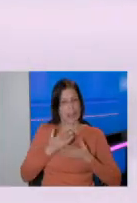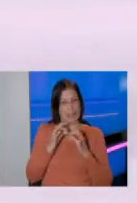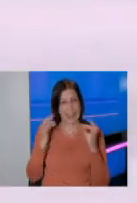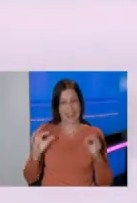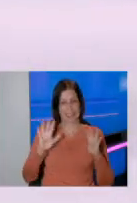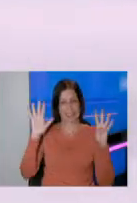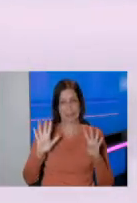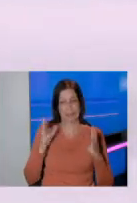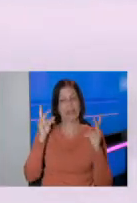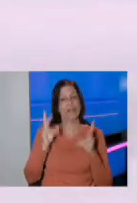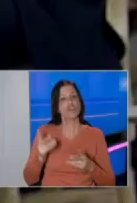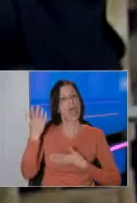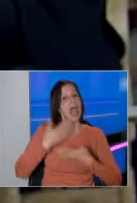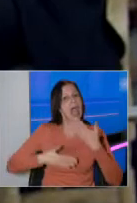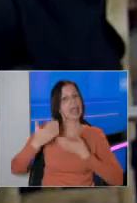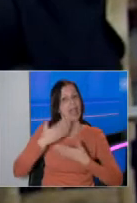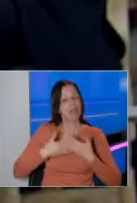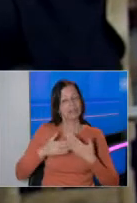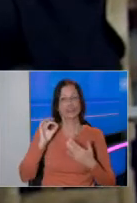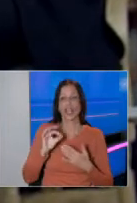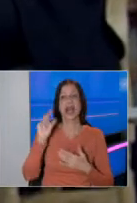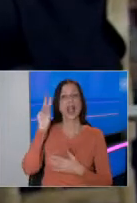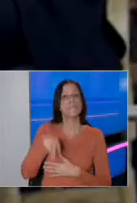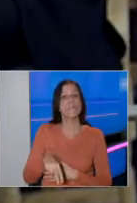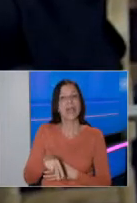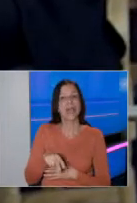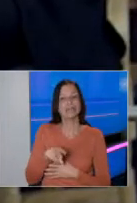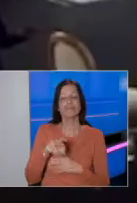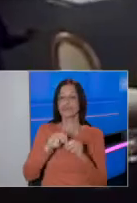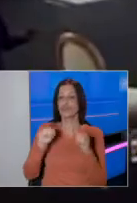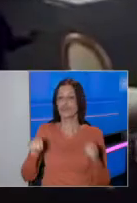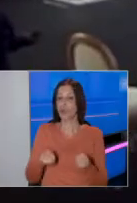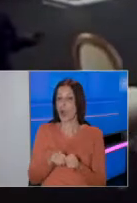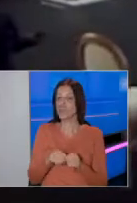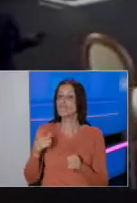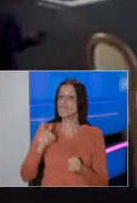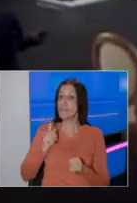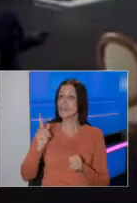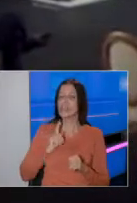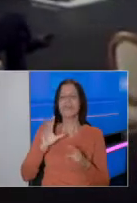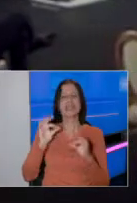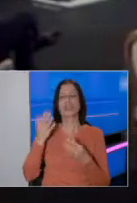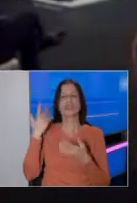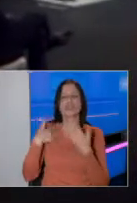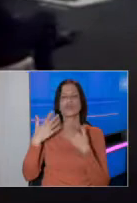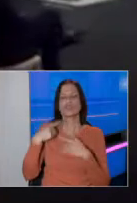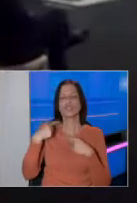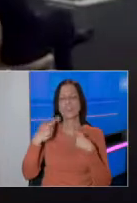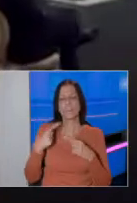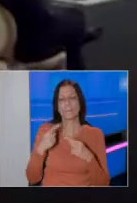ספטמבר. נאפשר עלייה וקליטה של כ-2,000 בני משפחות הממתינים עשרות שנים במחנות